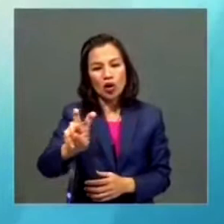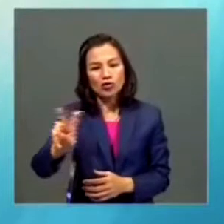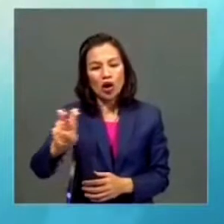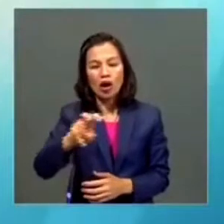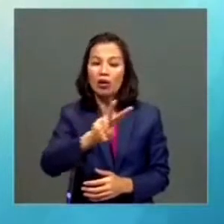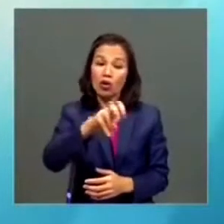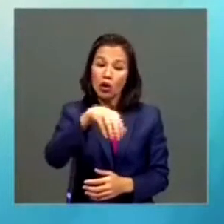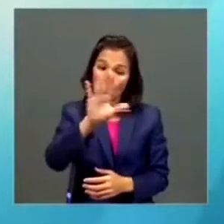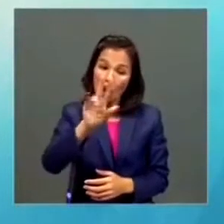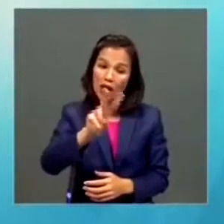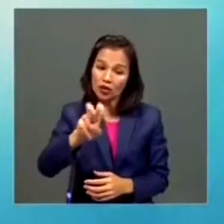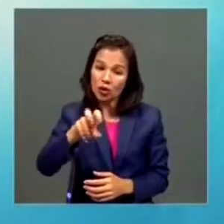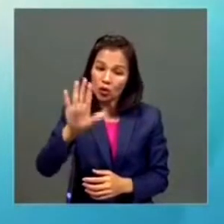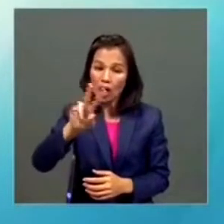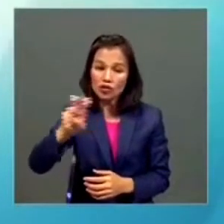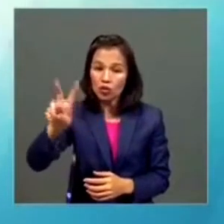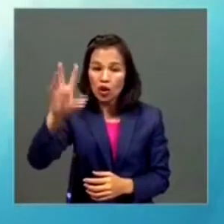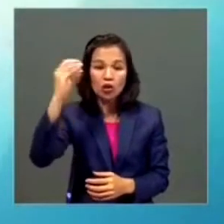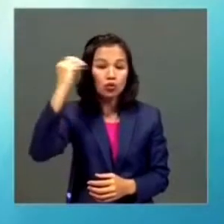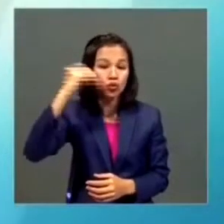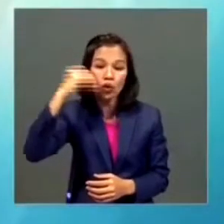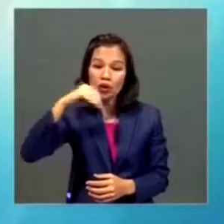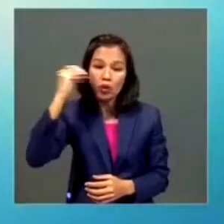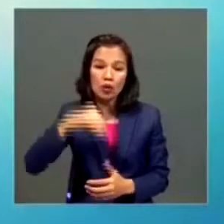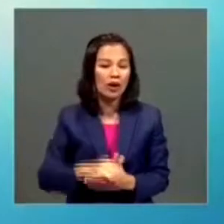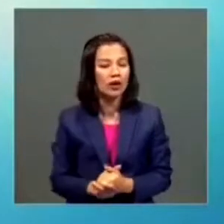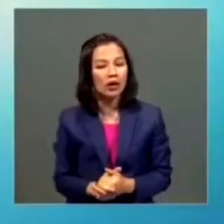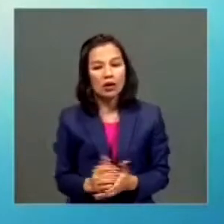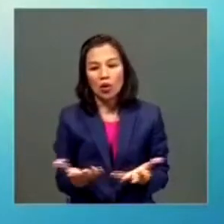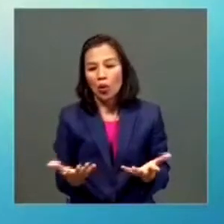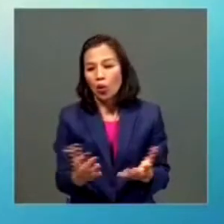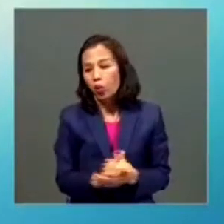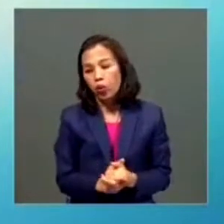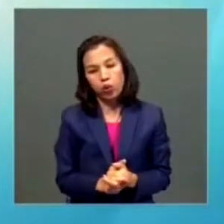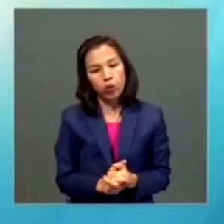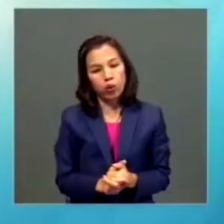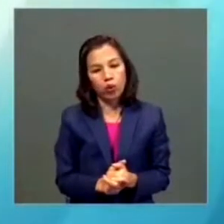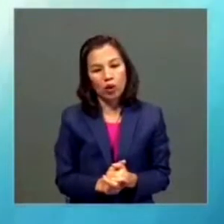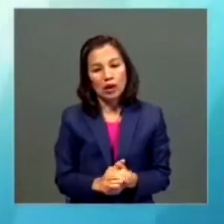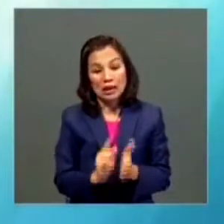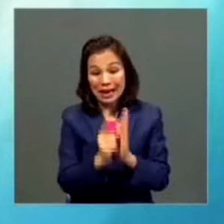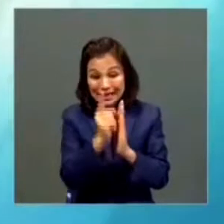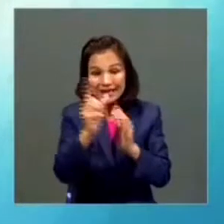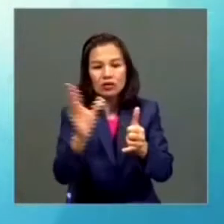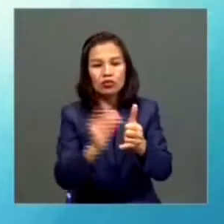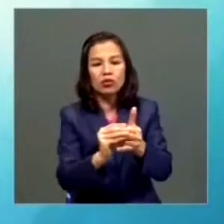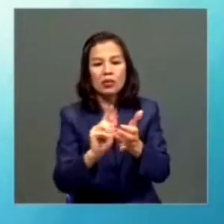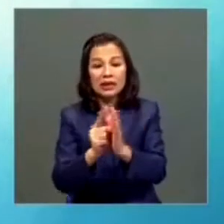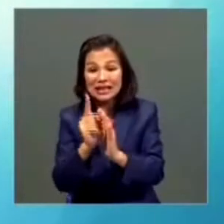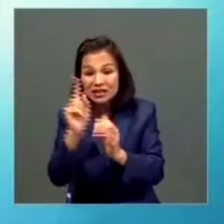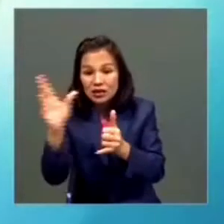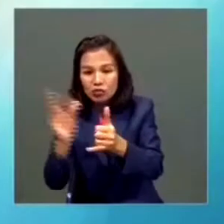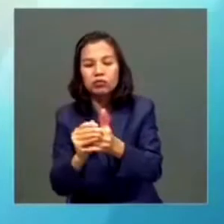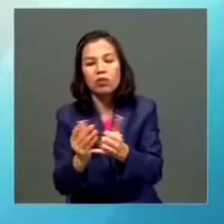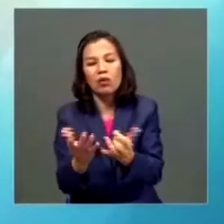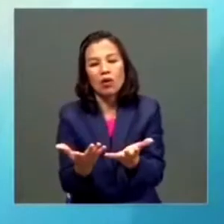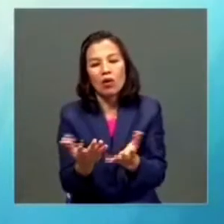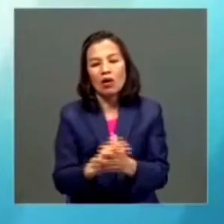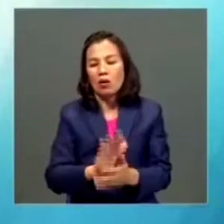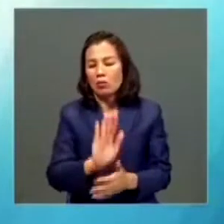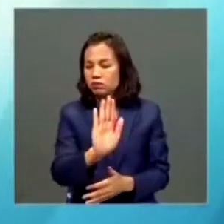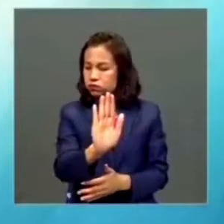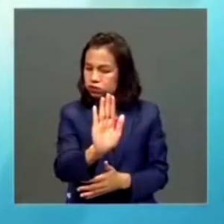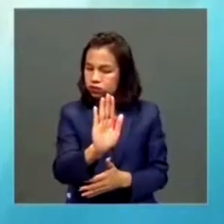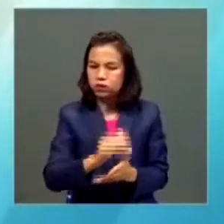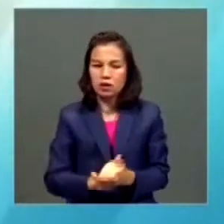200กว่านะครับมันติดเชื้อกันเป็นนาทีเลยนะครับนาทีกี่คนนี่เพราะฉะนั้นต้องไม่ใช่เราต้